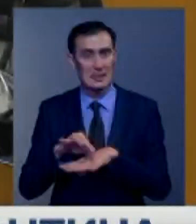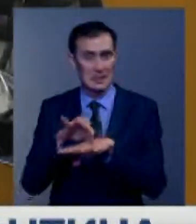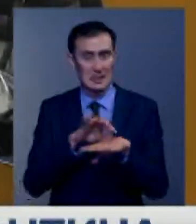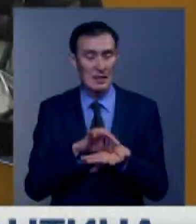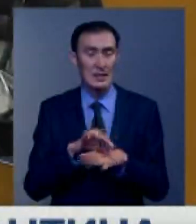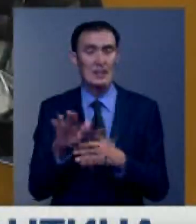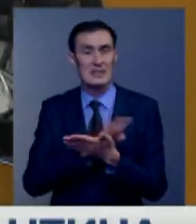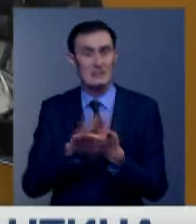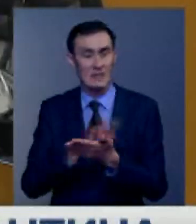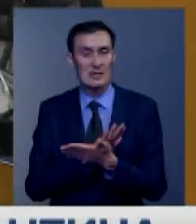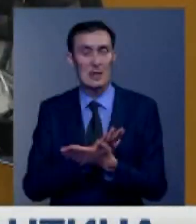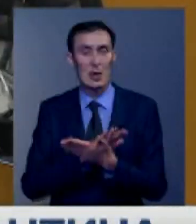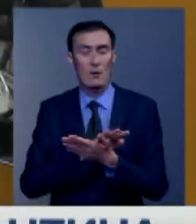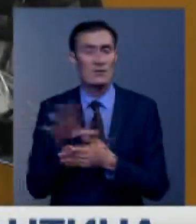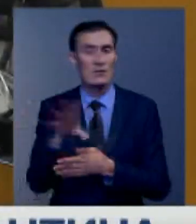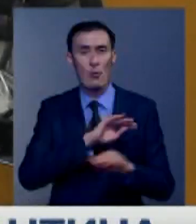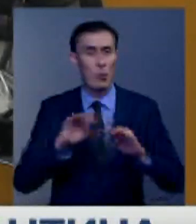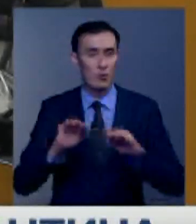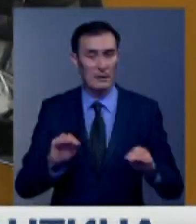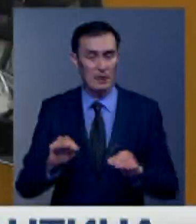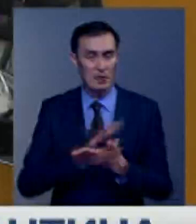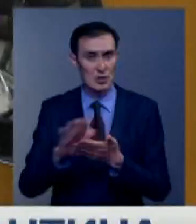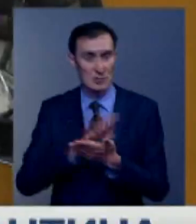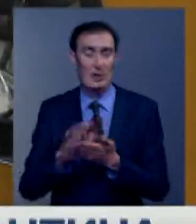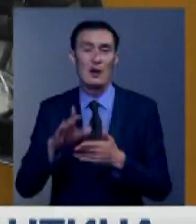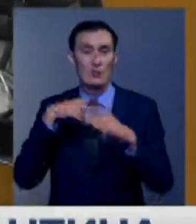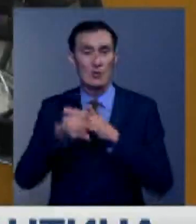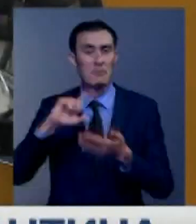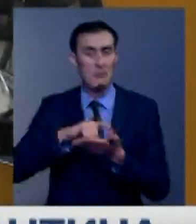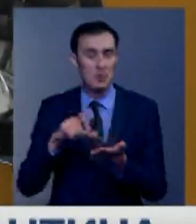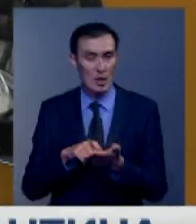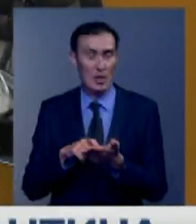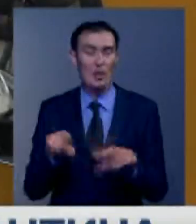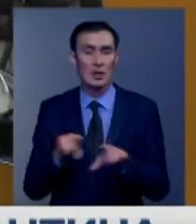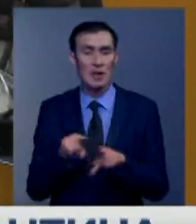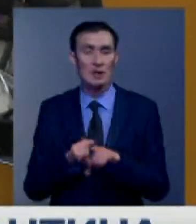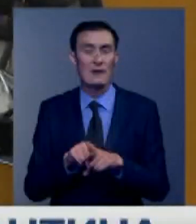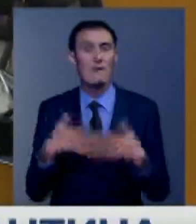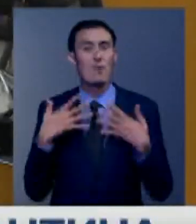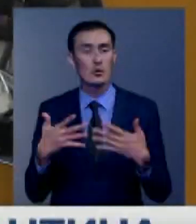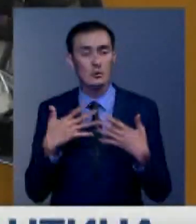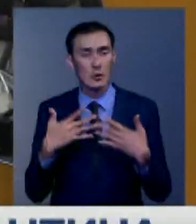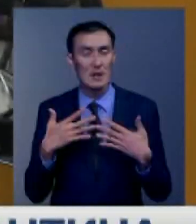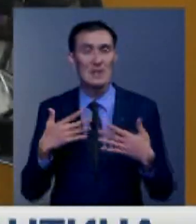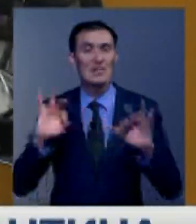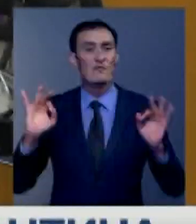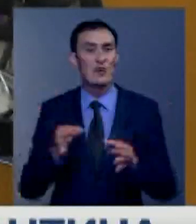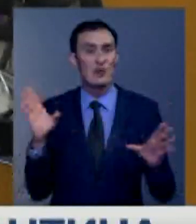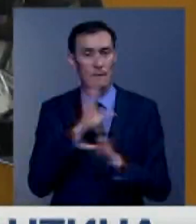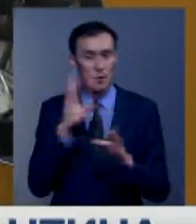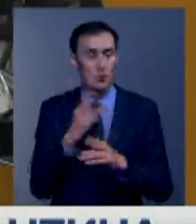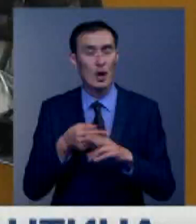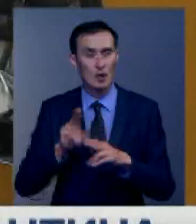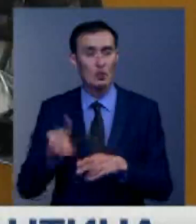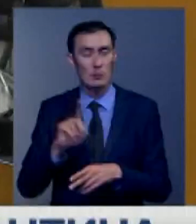дезинфекция проводится, оборудование. Потом помещение оборудования приточно-вытяжной системы вентиляции. Это все